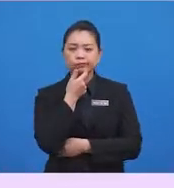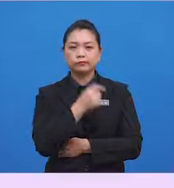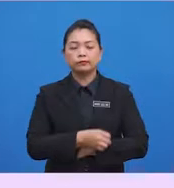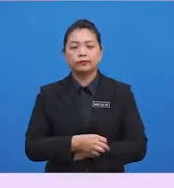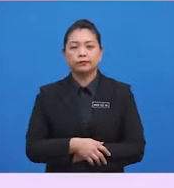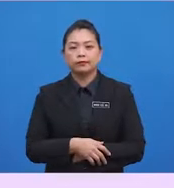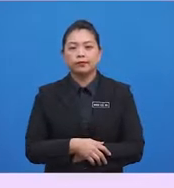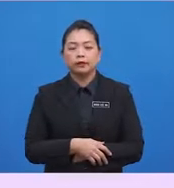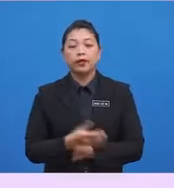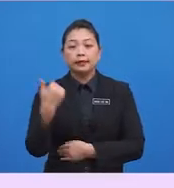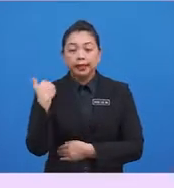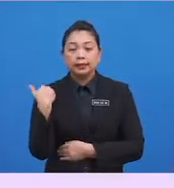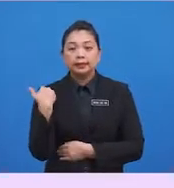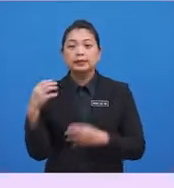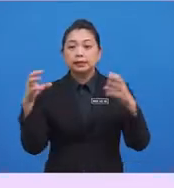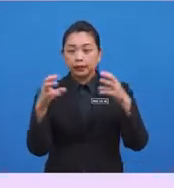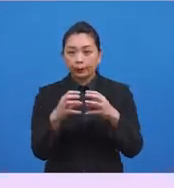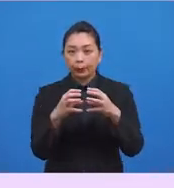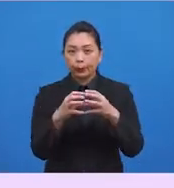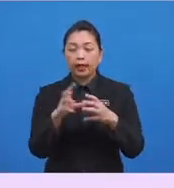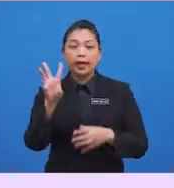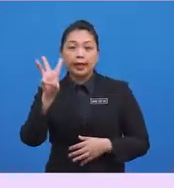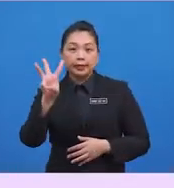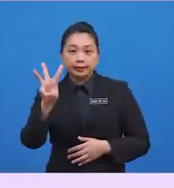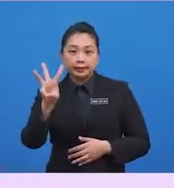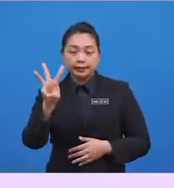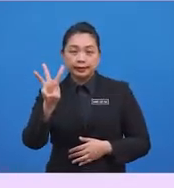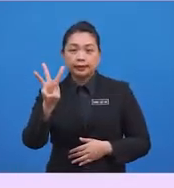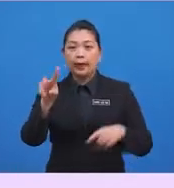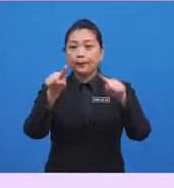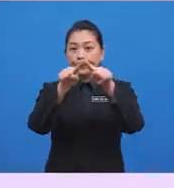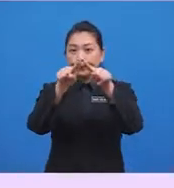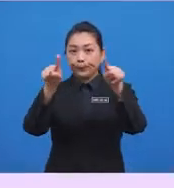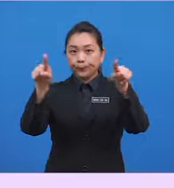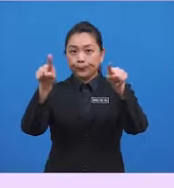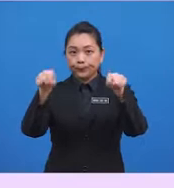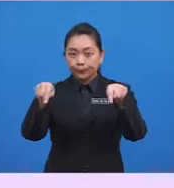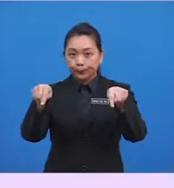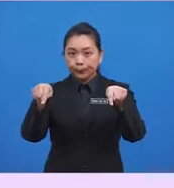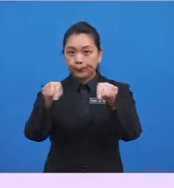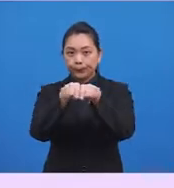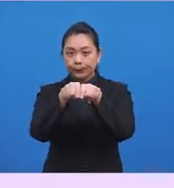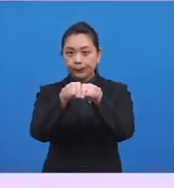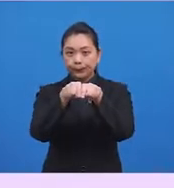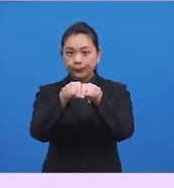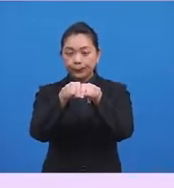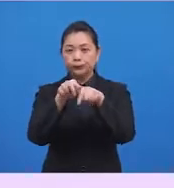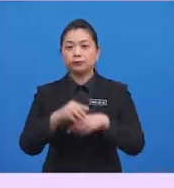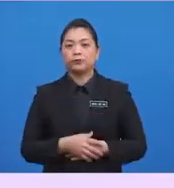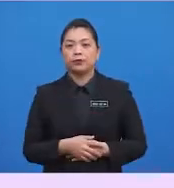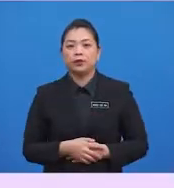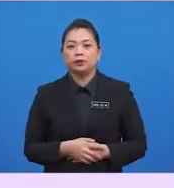terdiri daripada gabungan enam kepingan bentuk asas segi empat. Bagi paparan ini,